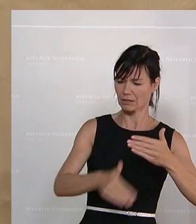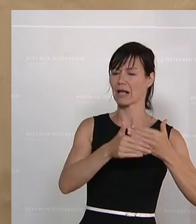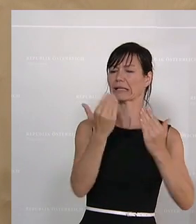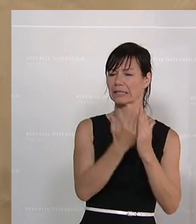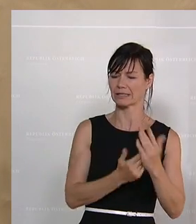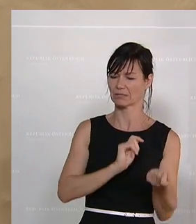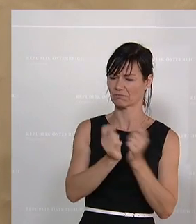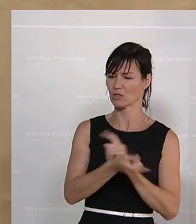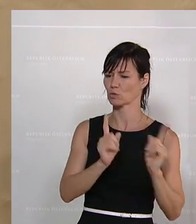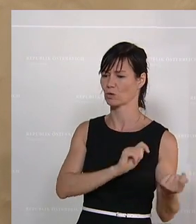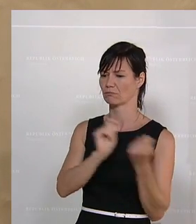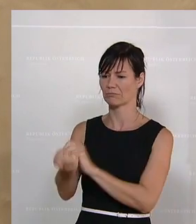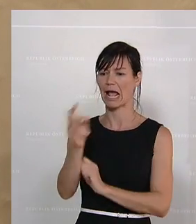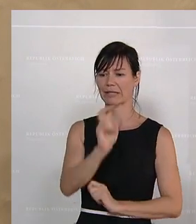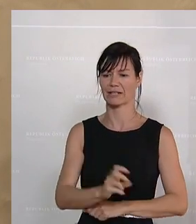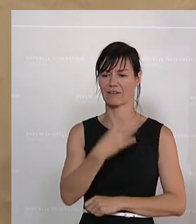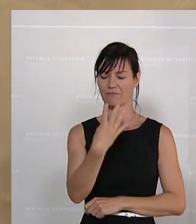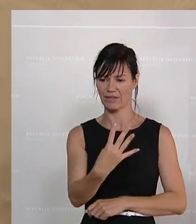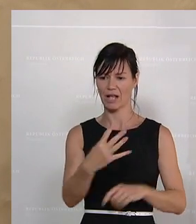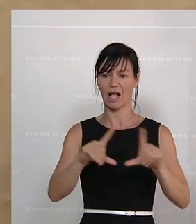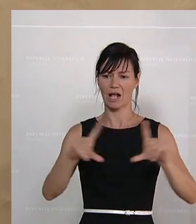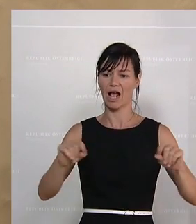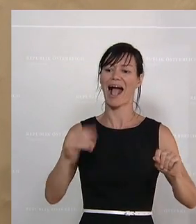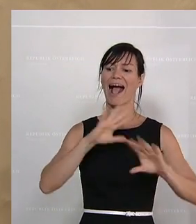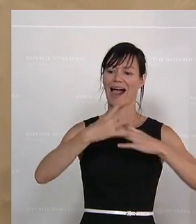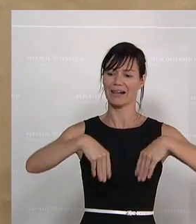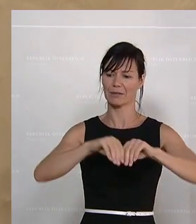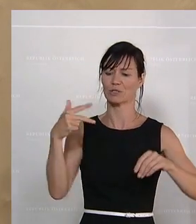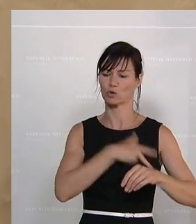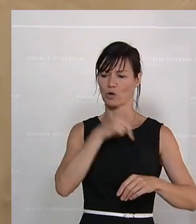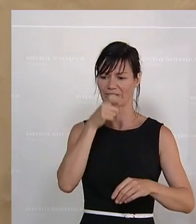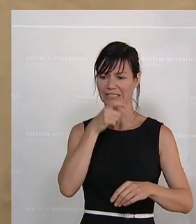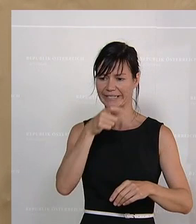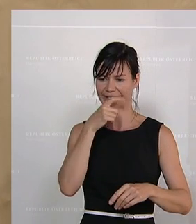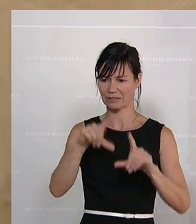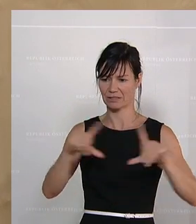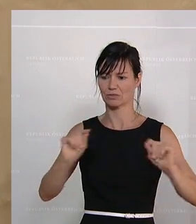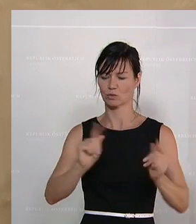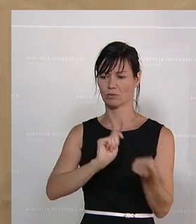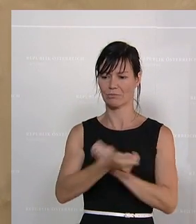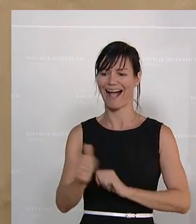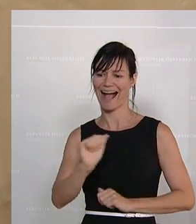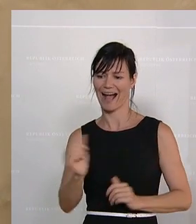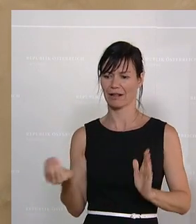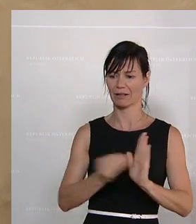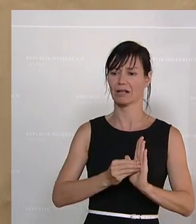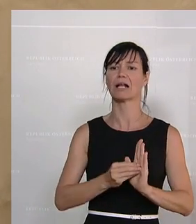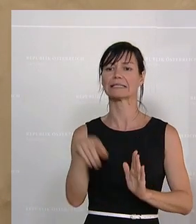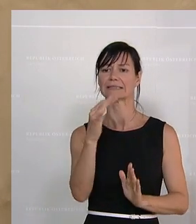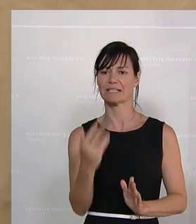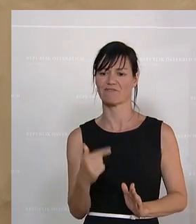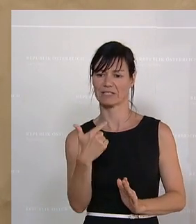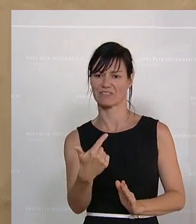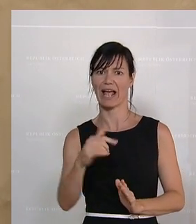wird wie folgt geändert die vier änderung des eigenen sozialversicherungsgesetz es wirklich folgt ändern sie verzweifelte ausdruck